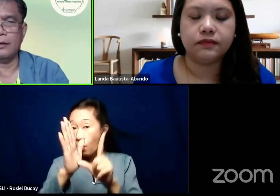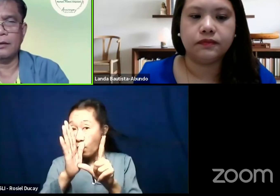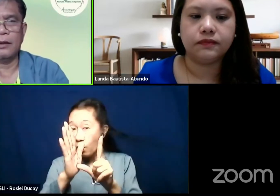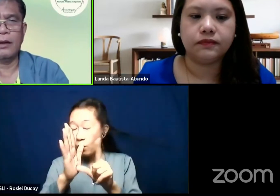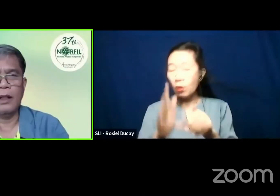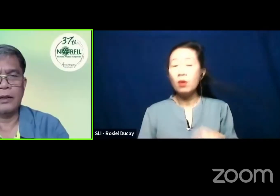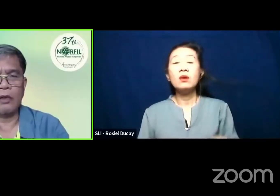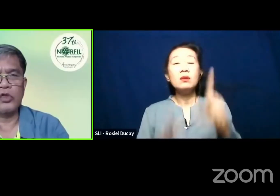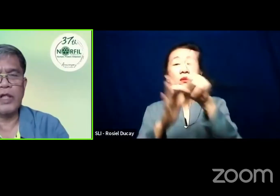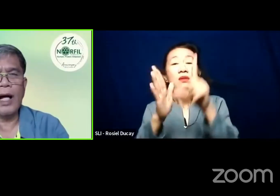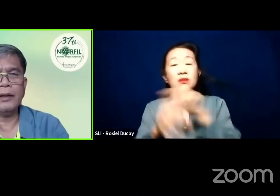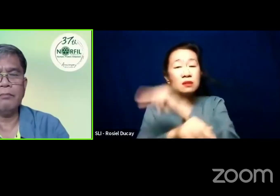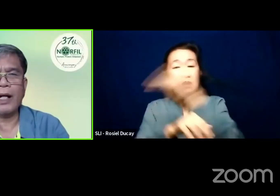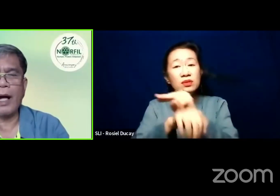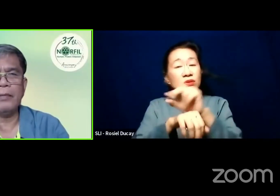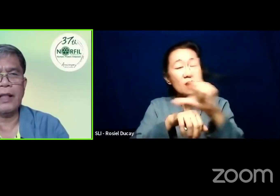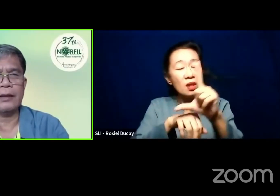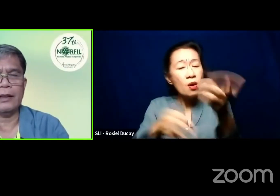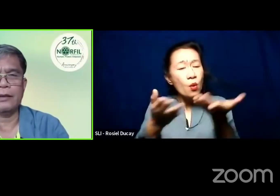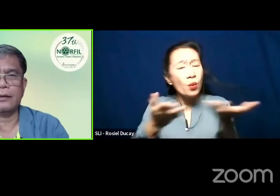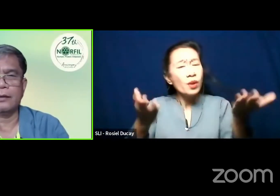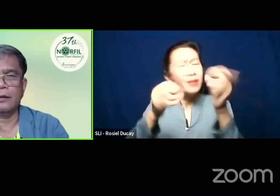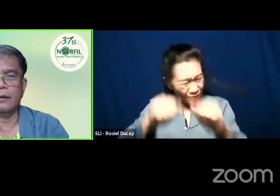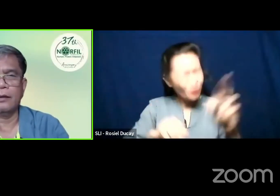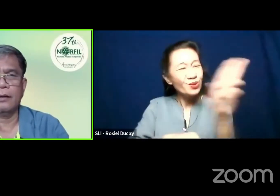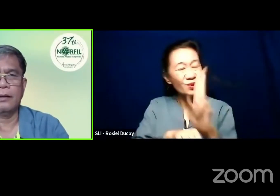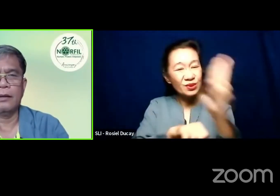national na kung saan magamit natin